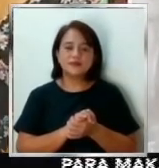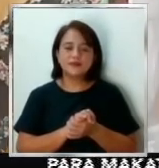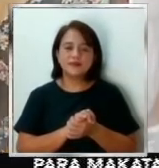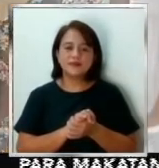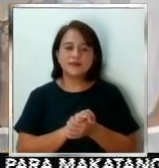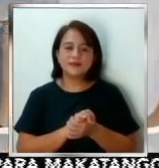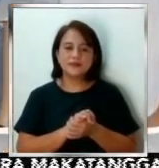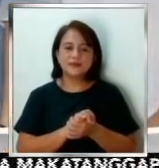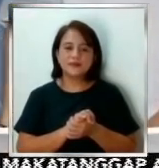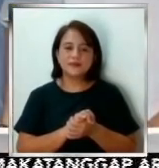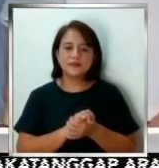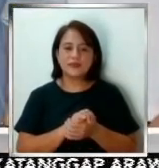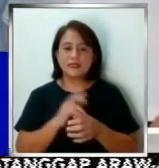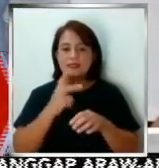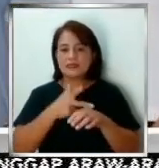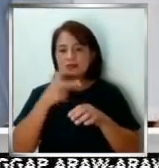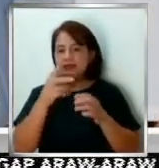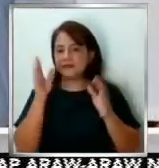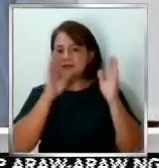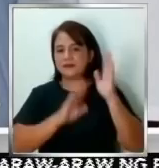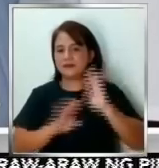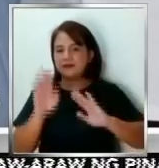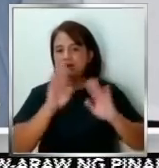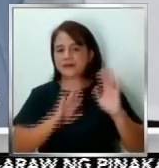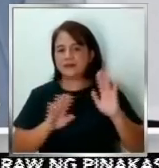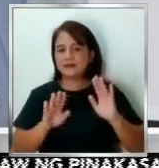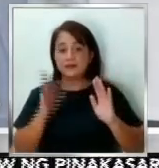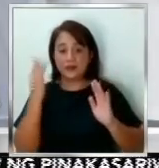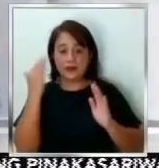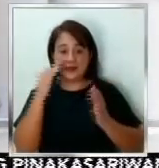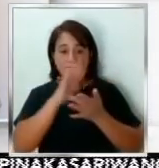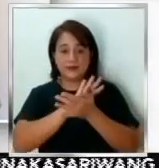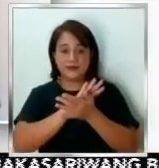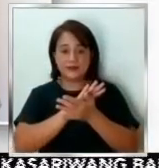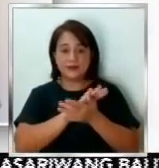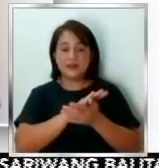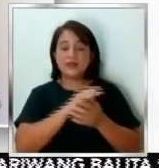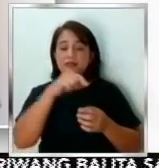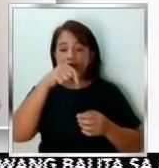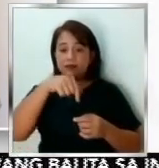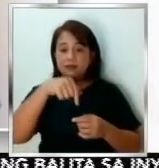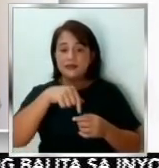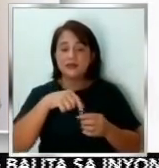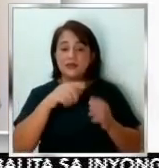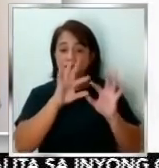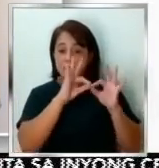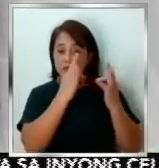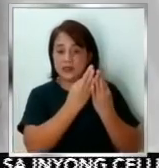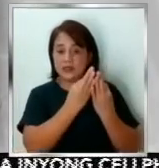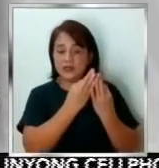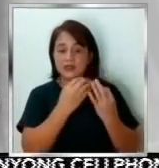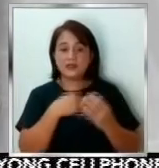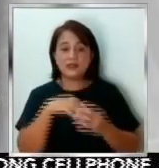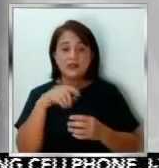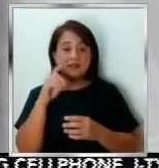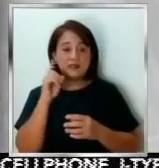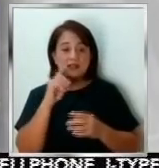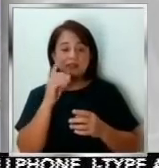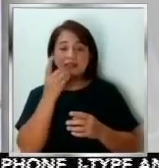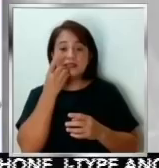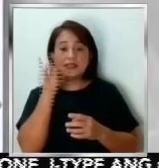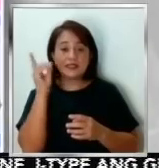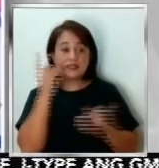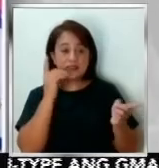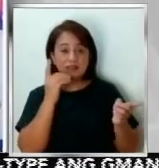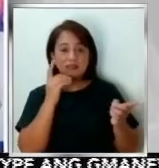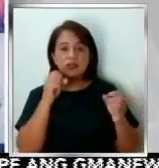Tripleng dagok ang hatid ng COVID-19 pandemic sa pamilya Ketulio. Si Dimple na isang dentista na wala ng trabaho na magsara